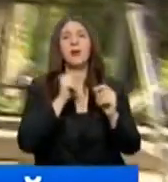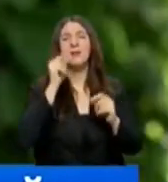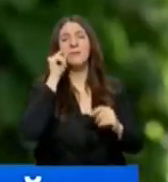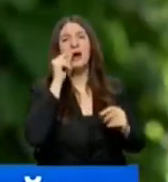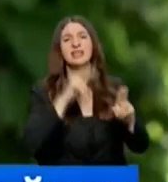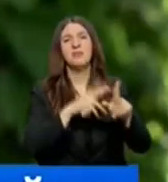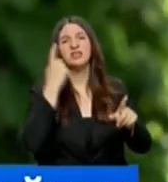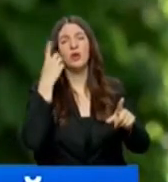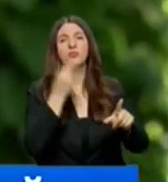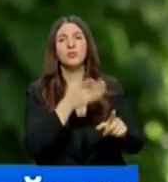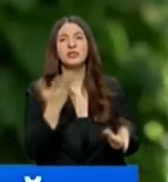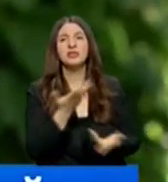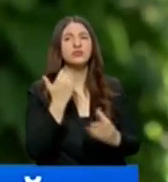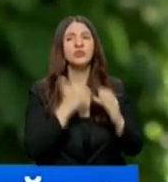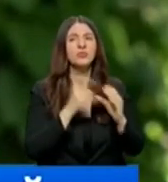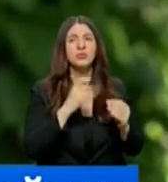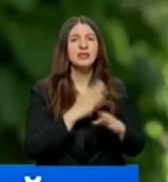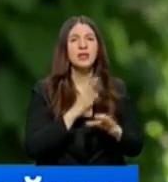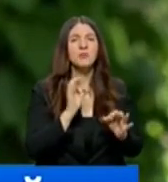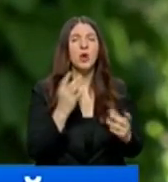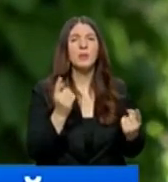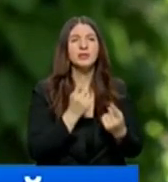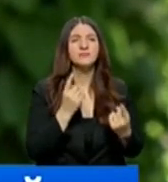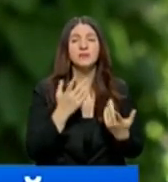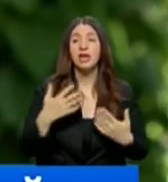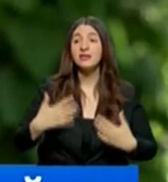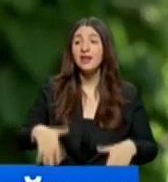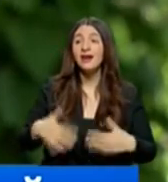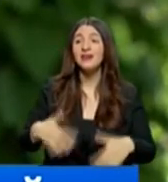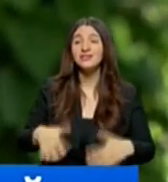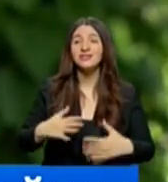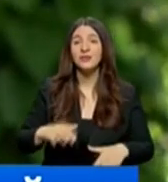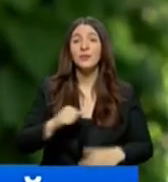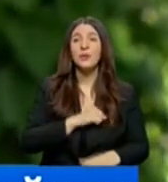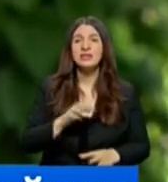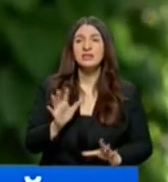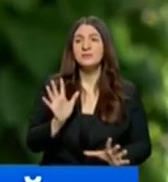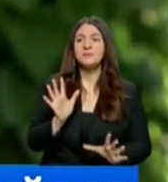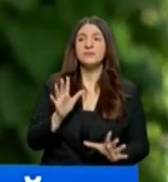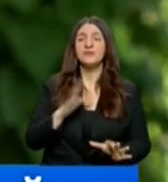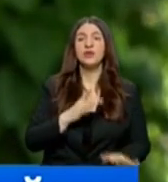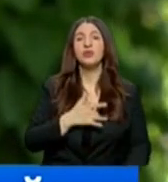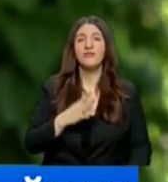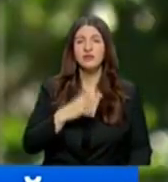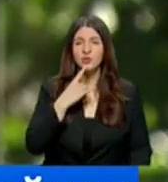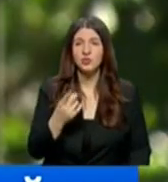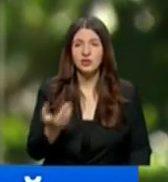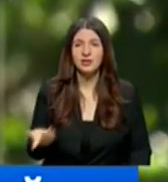olması dedi. Bunu nasıl yorumluyorsunuz? Niye böyle bir... Telaş. Öyle çekiniyor mi? Çekiniyor. Yüreğim varsa